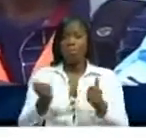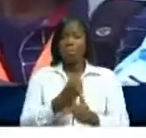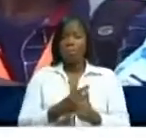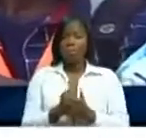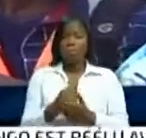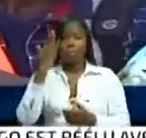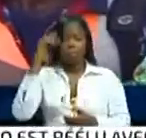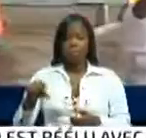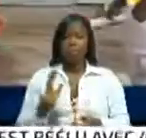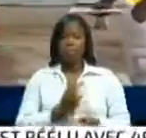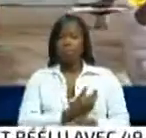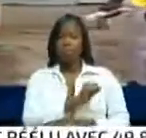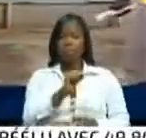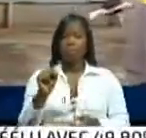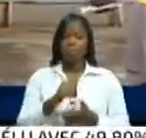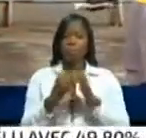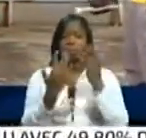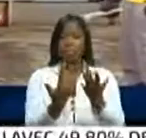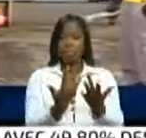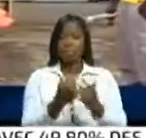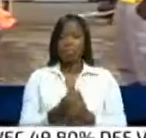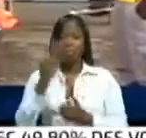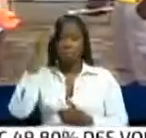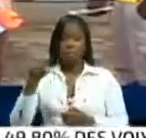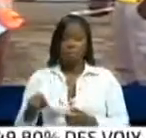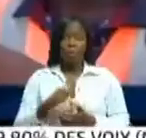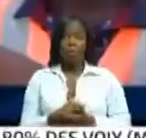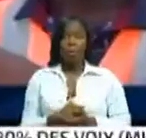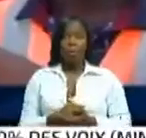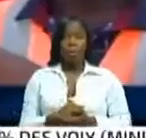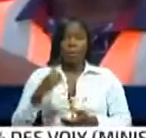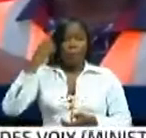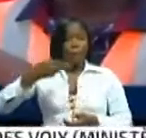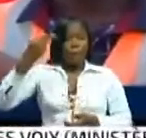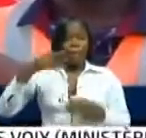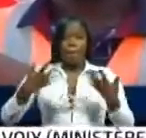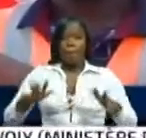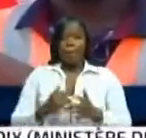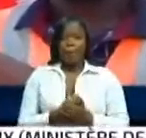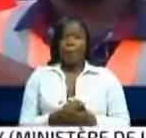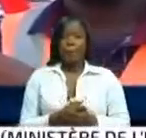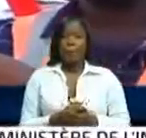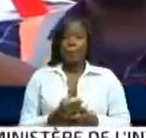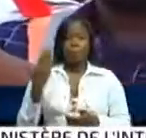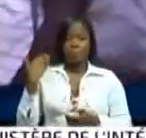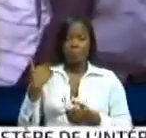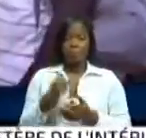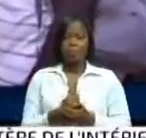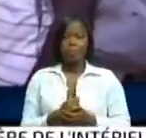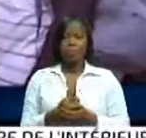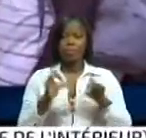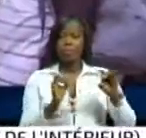on va pas on va pas attendre on joue comme ça c'est parce que on a quand même l'expérience quand le résultat était là avec les uns de ses élèves ce qui s'est